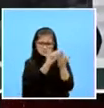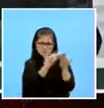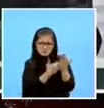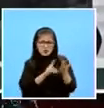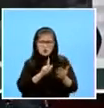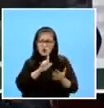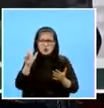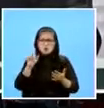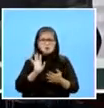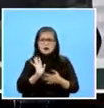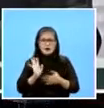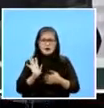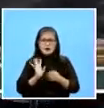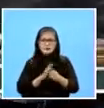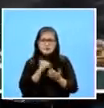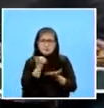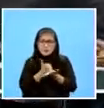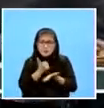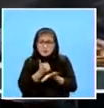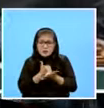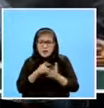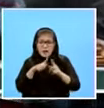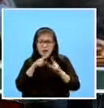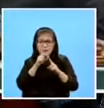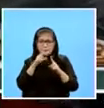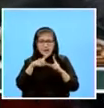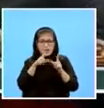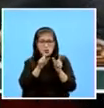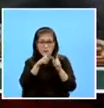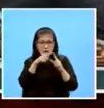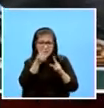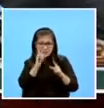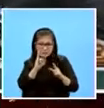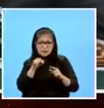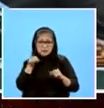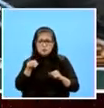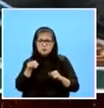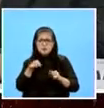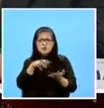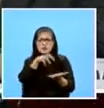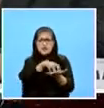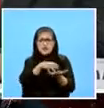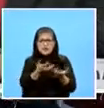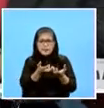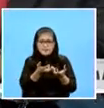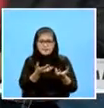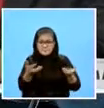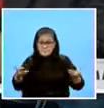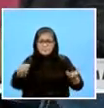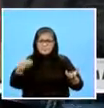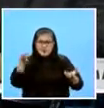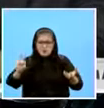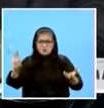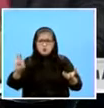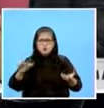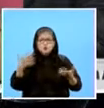Padahal Manokwari Selatan yang merupakan daerah pemekaran sudah dilakukan verifikasi terlebih dahulu sesuai dengan aturan yang